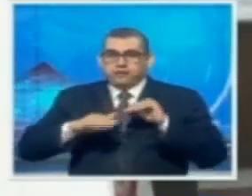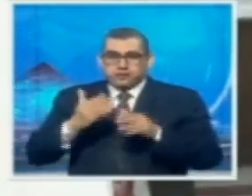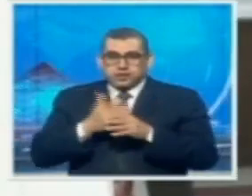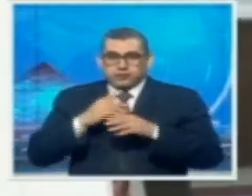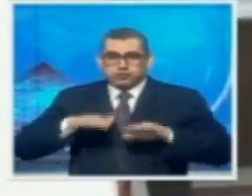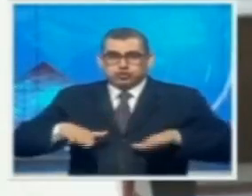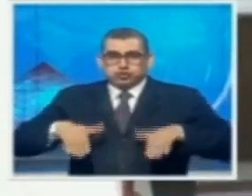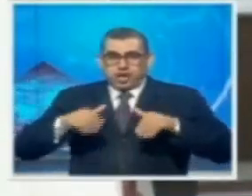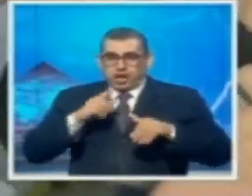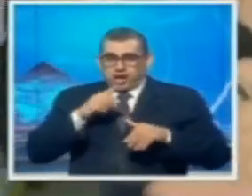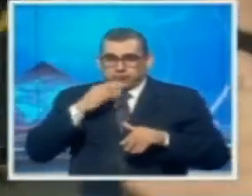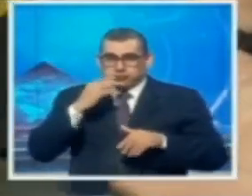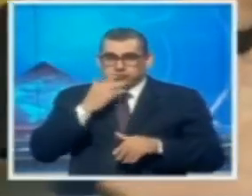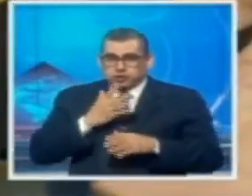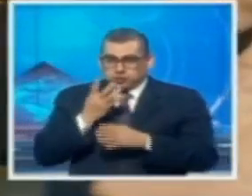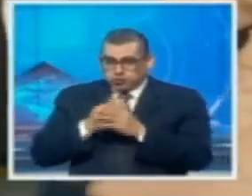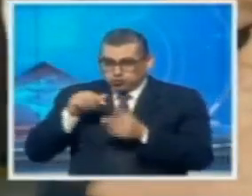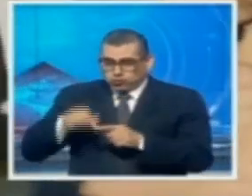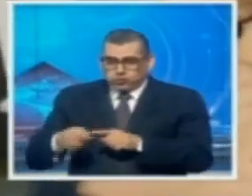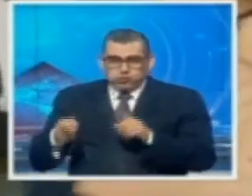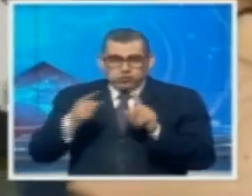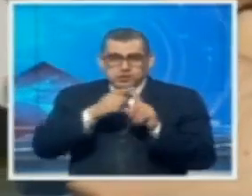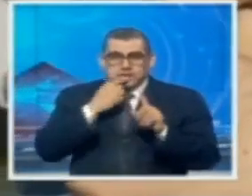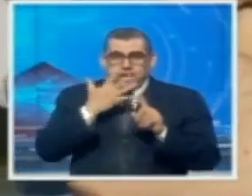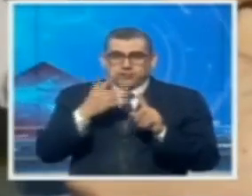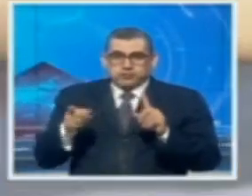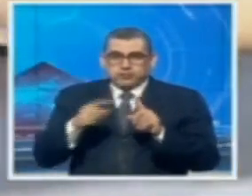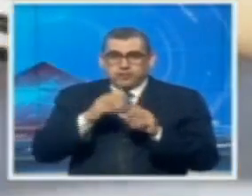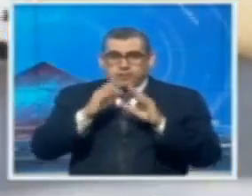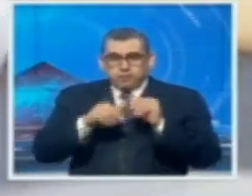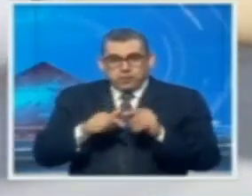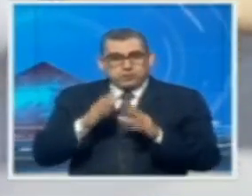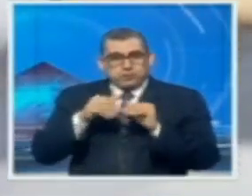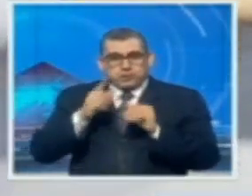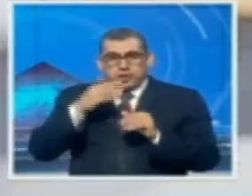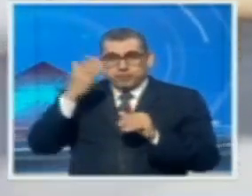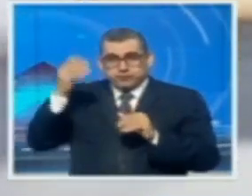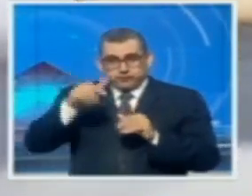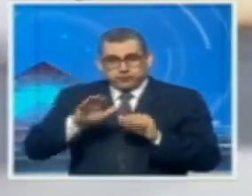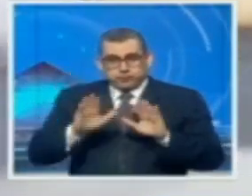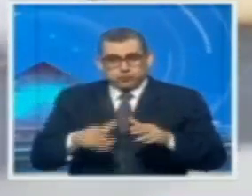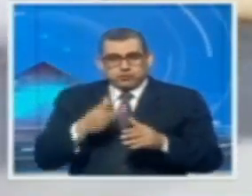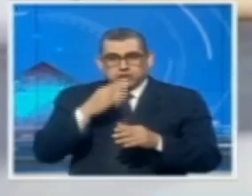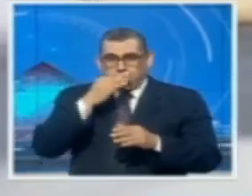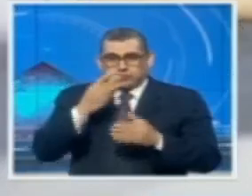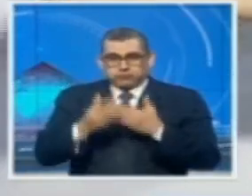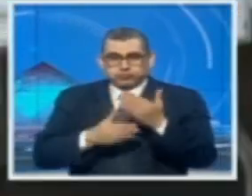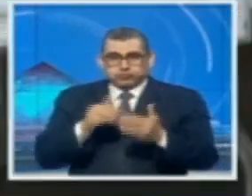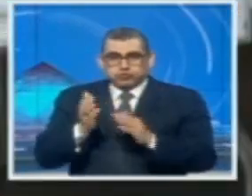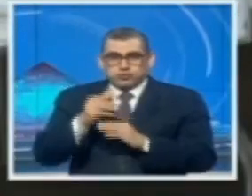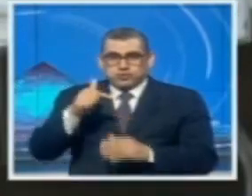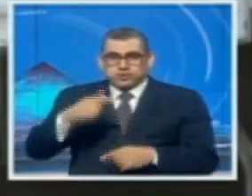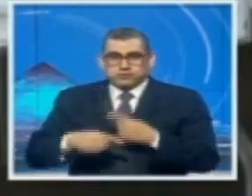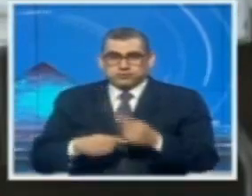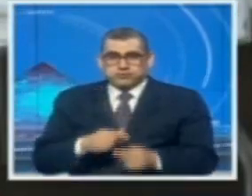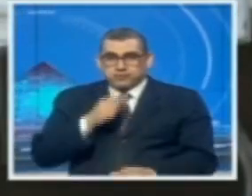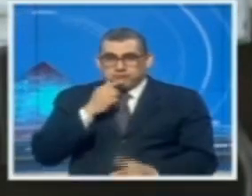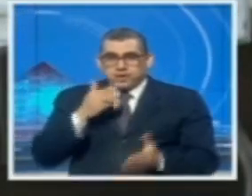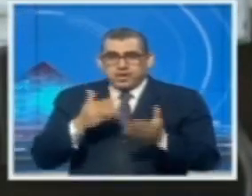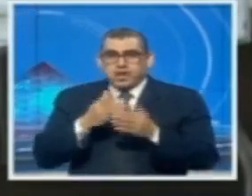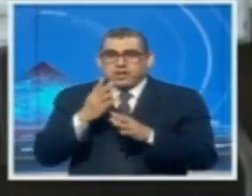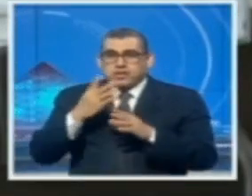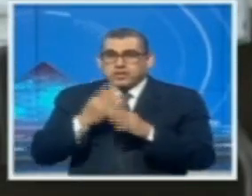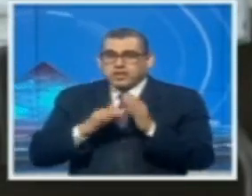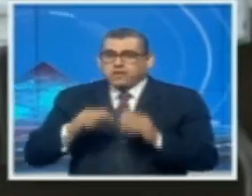الفئة العمرية يوم وحتى 5 سنوات من المصريين وغير المصريين ولمدة 5 أيام. حتى لو الطفل أخذ التطعيمات